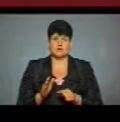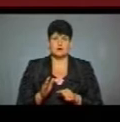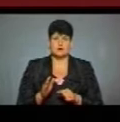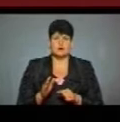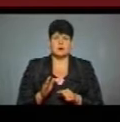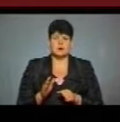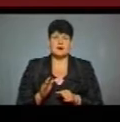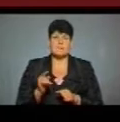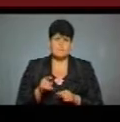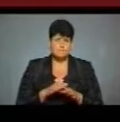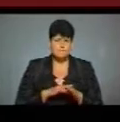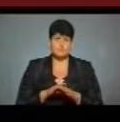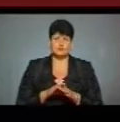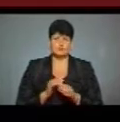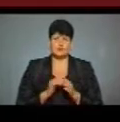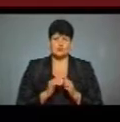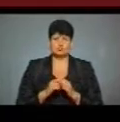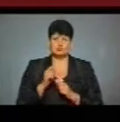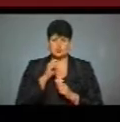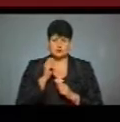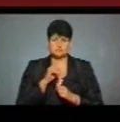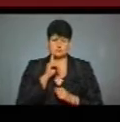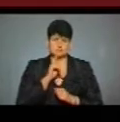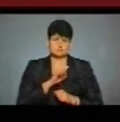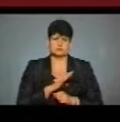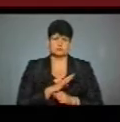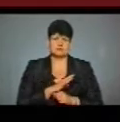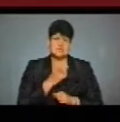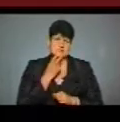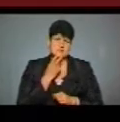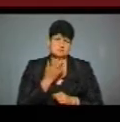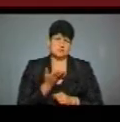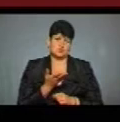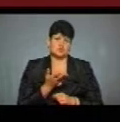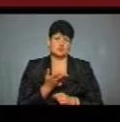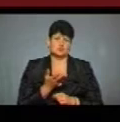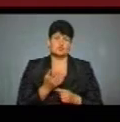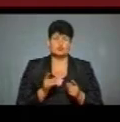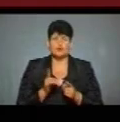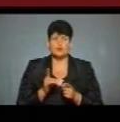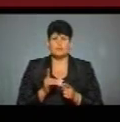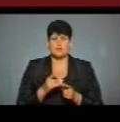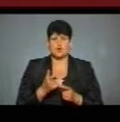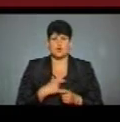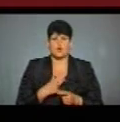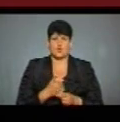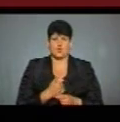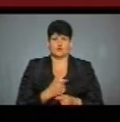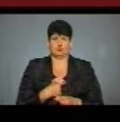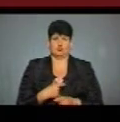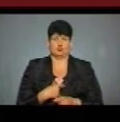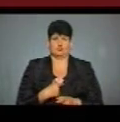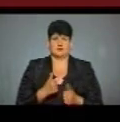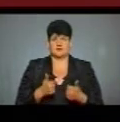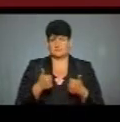Україні, а повноцінно кожного українця, тому що... Ну, це смішно, як ми казали, тільки що ми хочемо для себе хороших